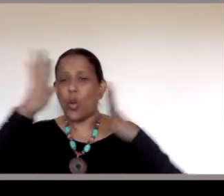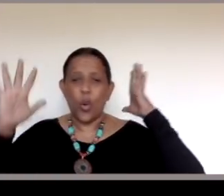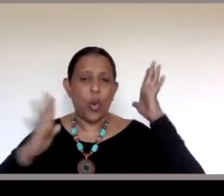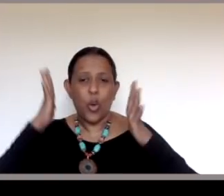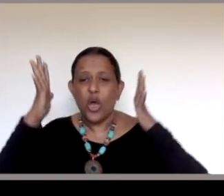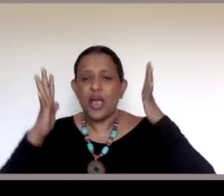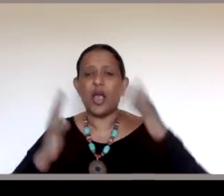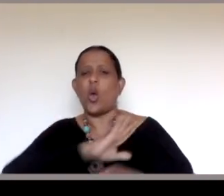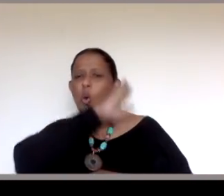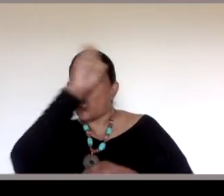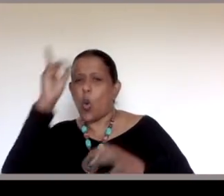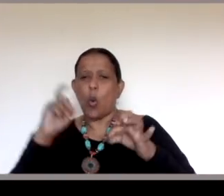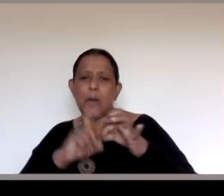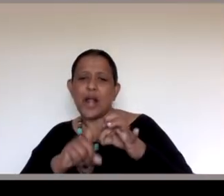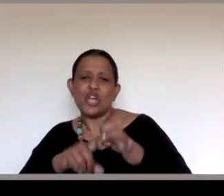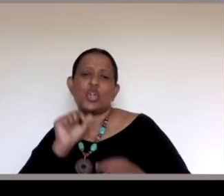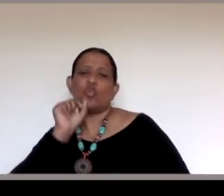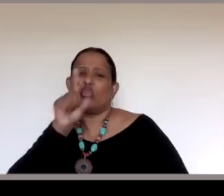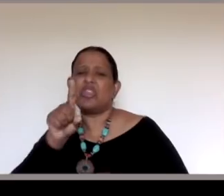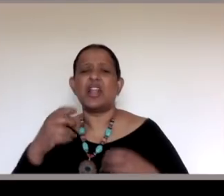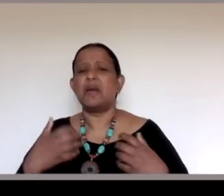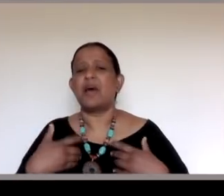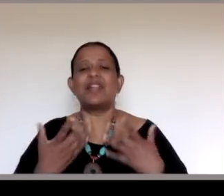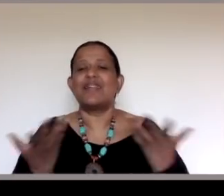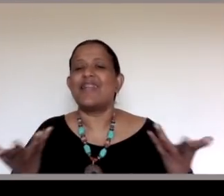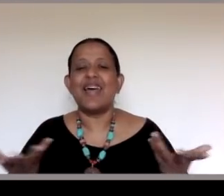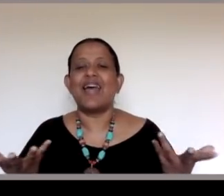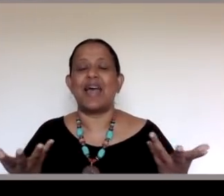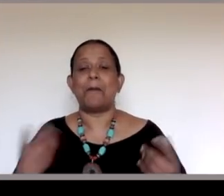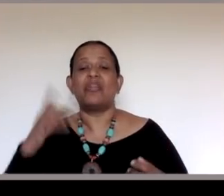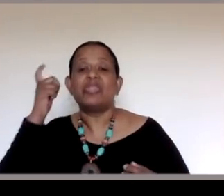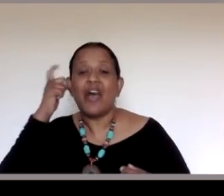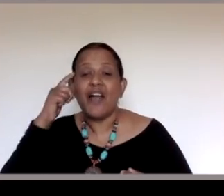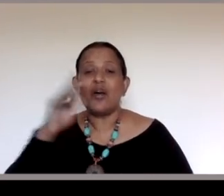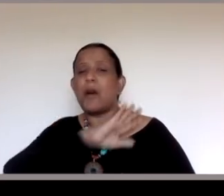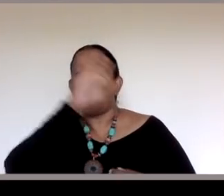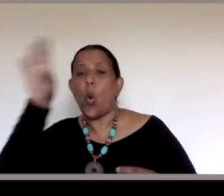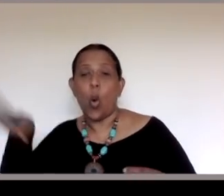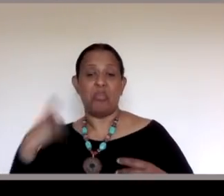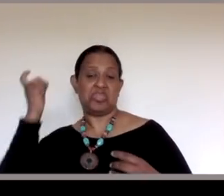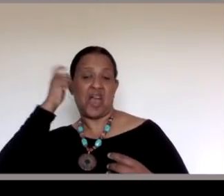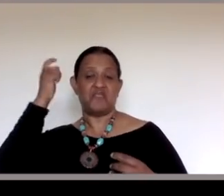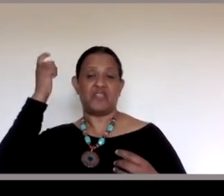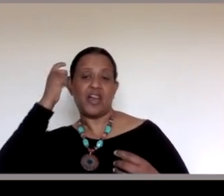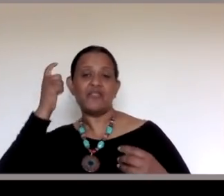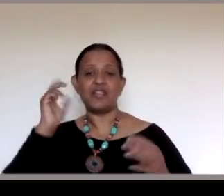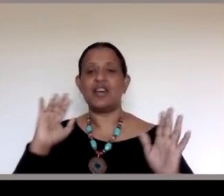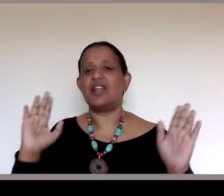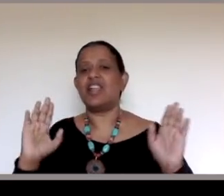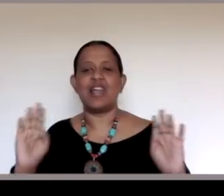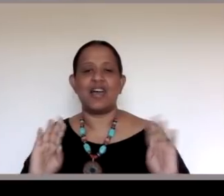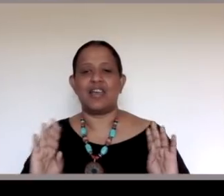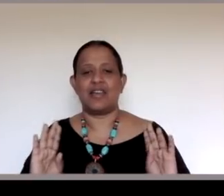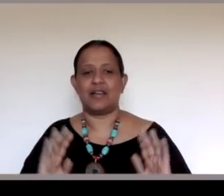சுவாமி கேனதே ஹொந்தடாக. இயேசு கிறிஸ்துவானுடைய வார்த்தைகளை கவனமாய் செவி கொடுங்கள். பிரீதிய கேன்னு நிகங் ஹங்கிமக் நெவே. சந்தோஷம் என்பது ஒரு உணர்வு